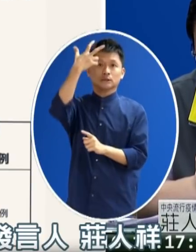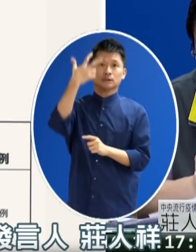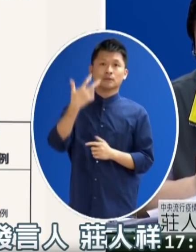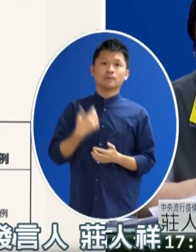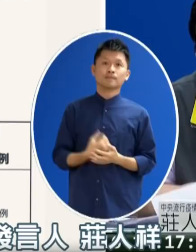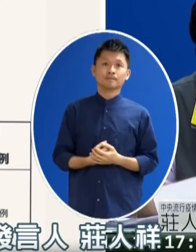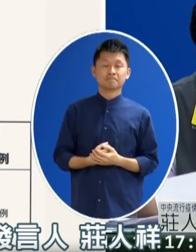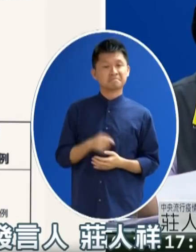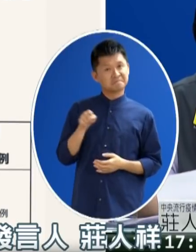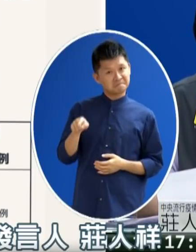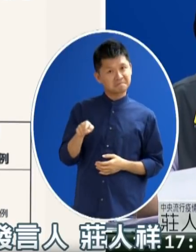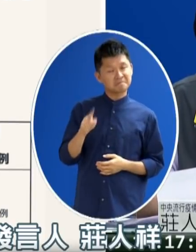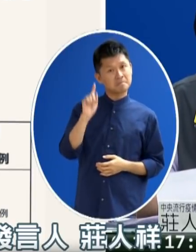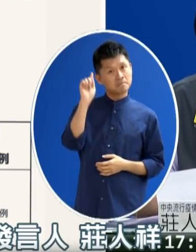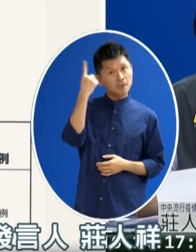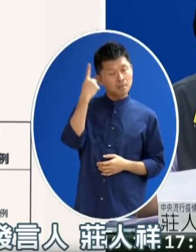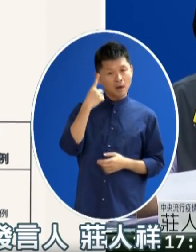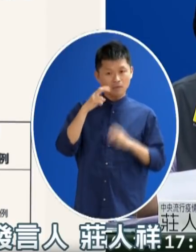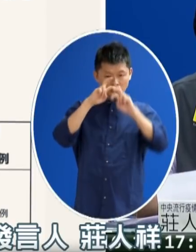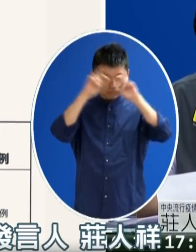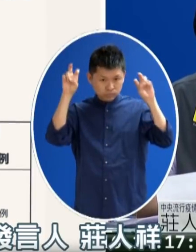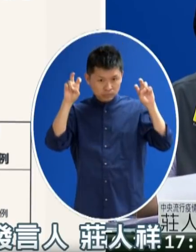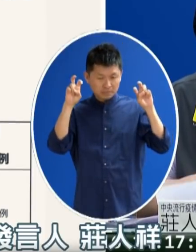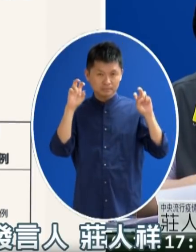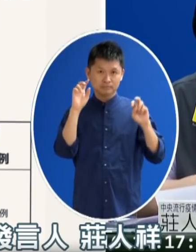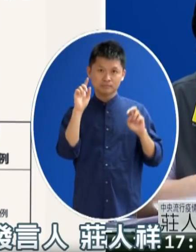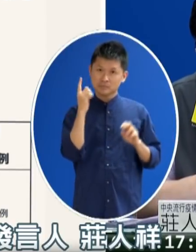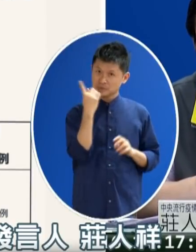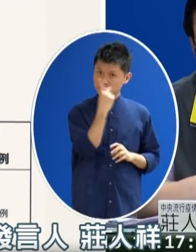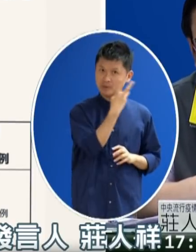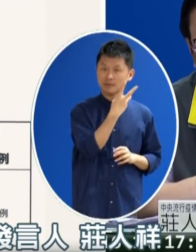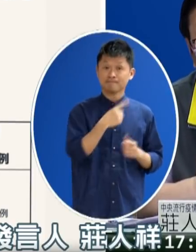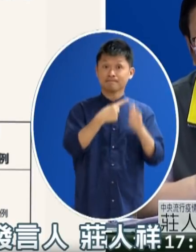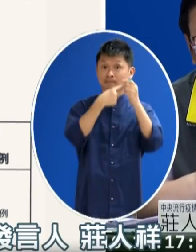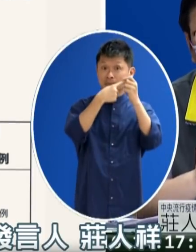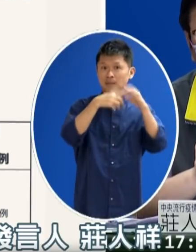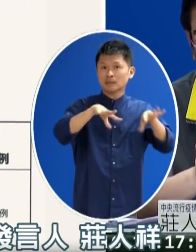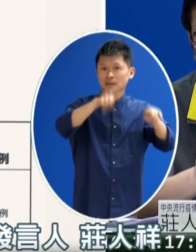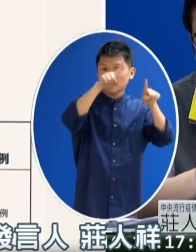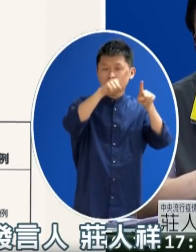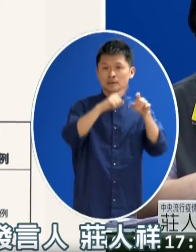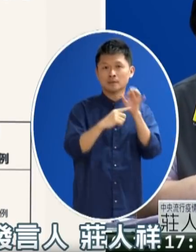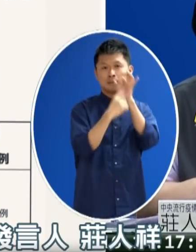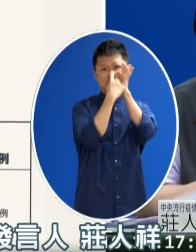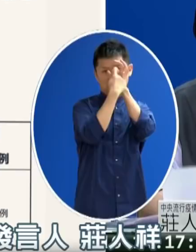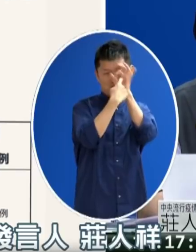是这可能有几个原因啦？一个是第一次他可能